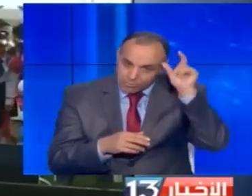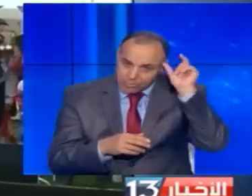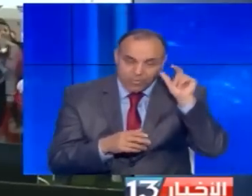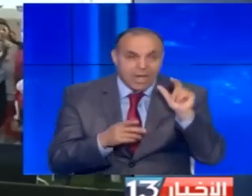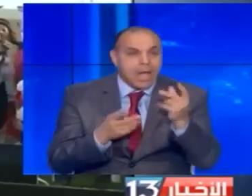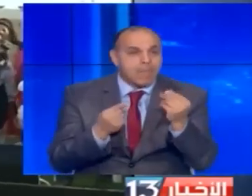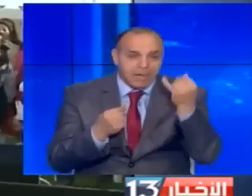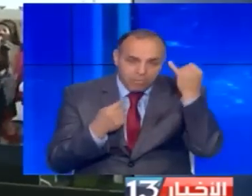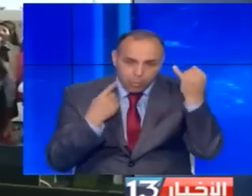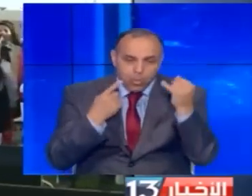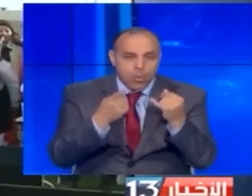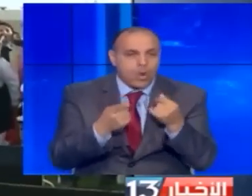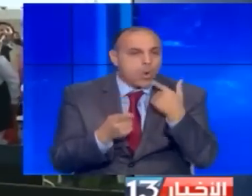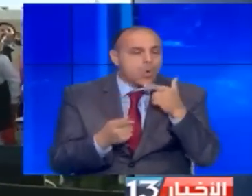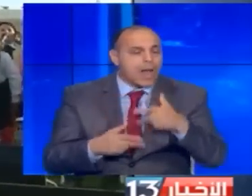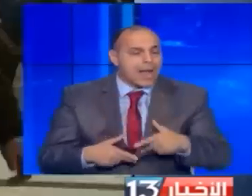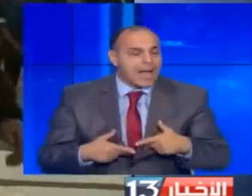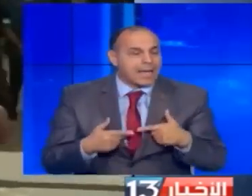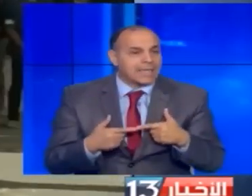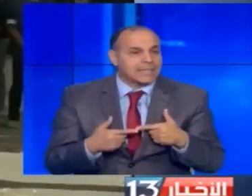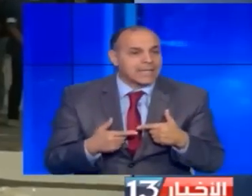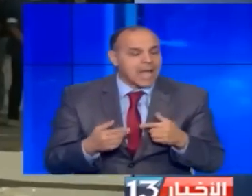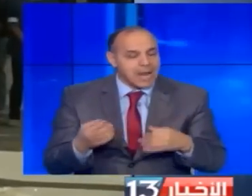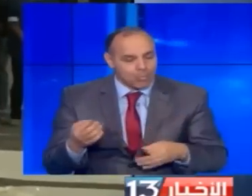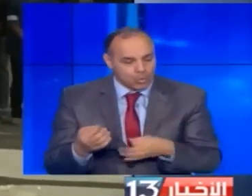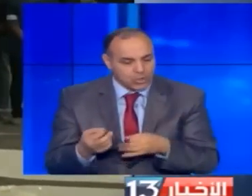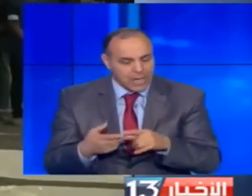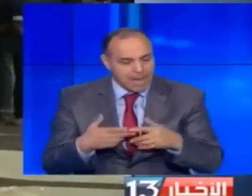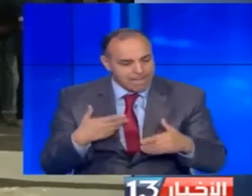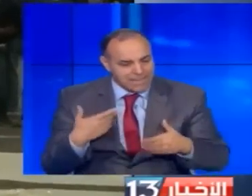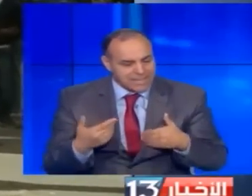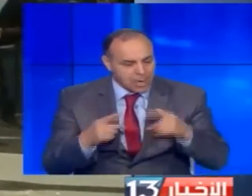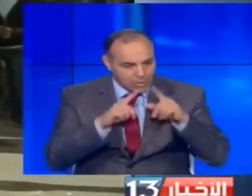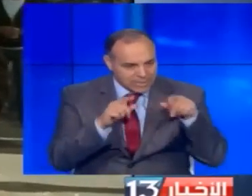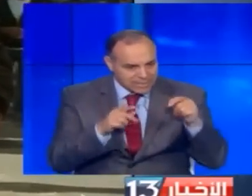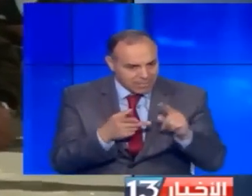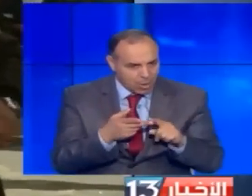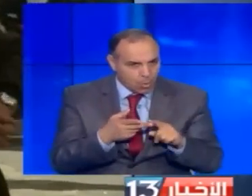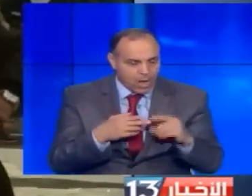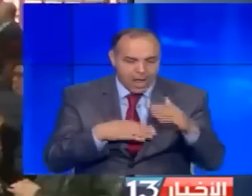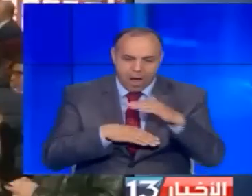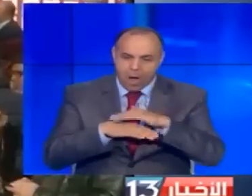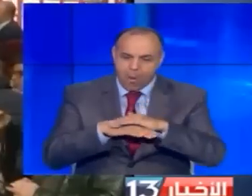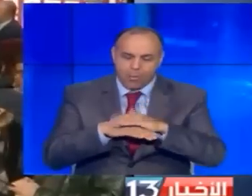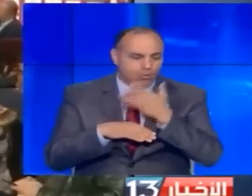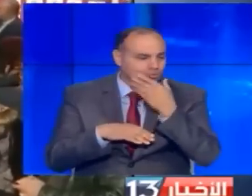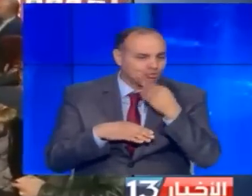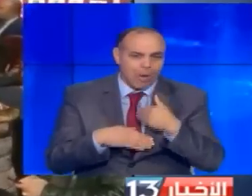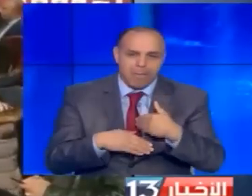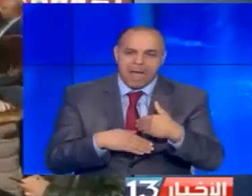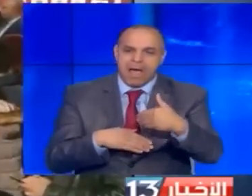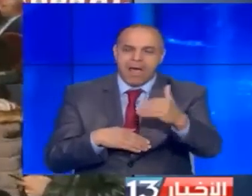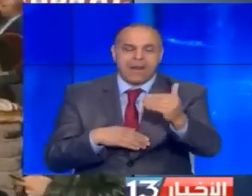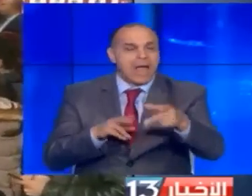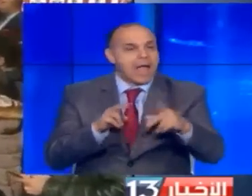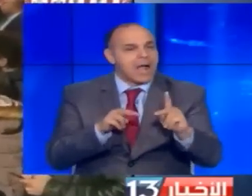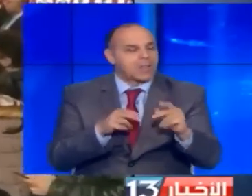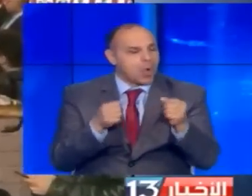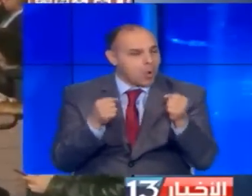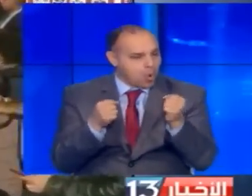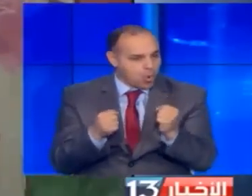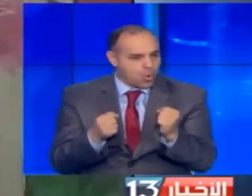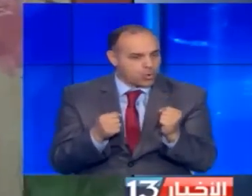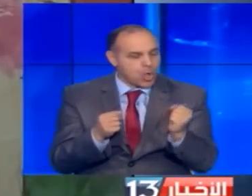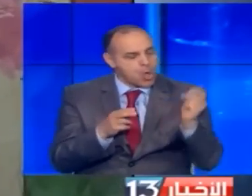الكثيرون أن الفنون لغة الحياة، الموسيقى، المسرح أو السينما جسور عبور نحو الجمال، ومن الأكثر قدرة على